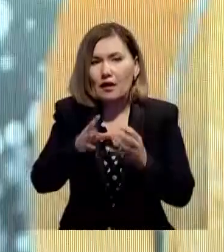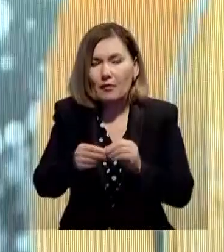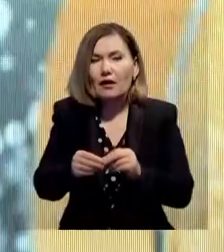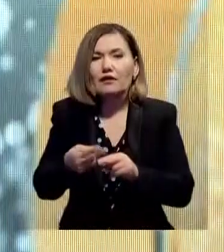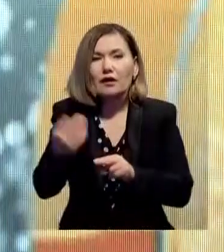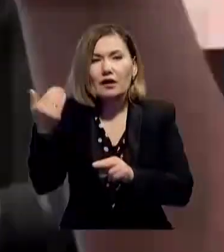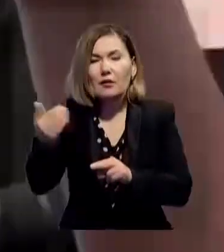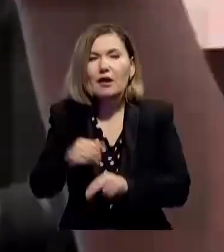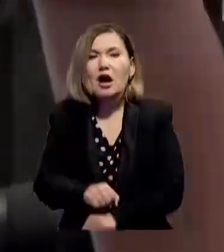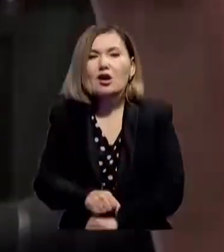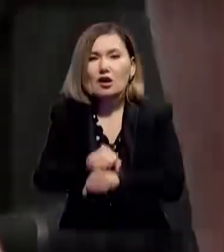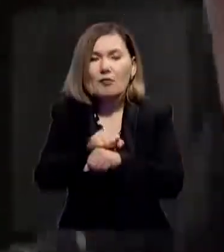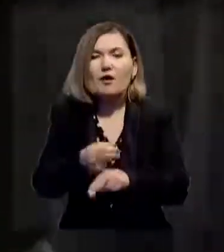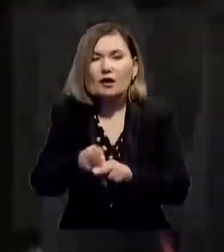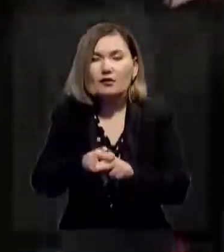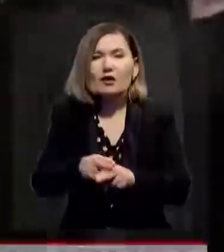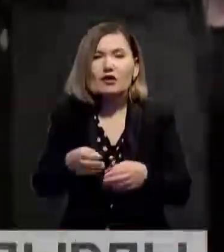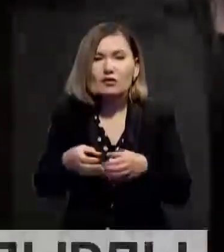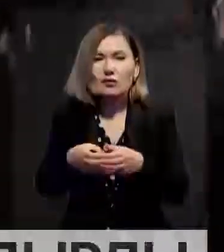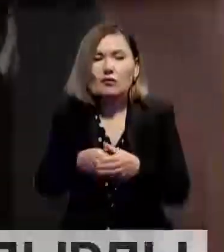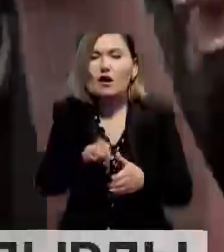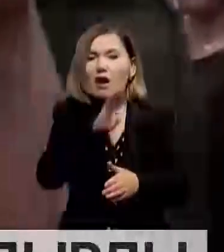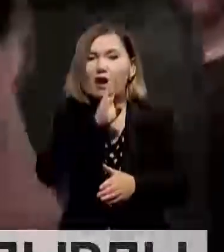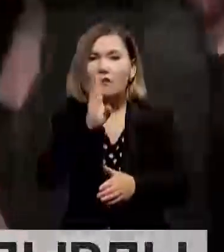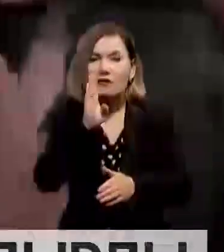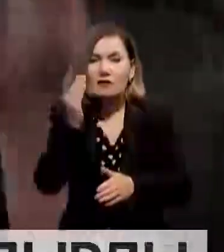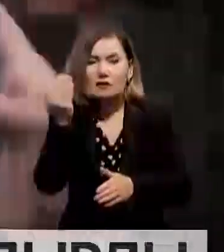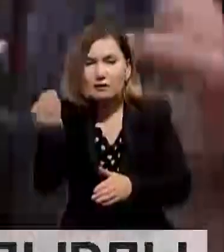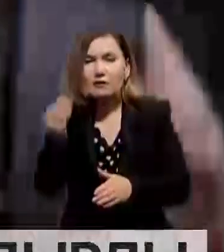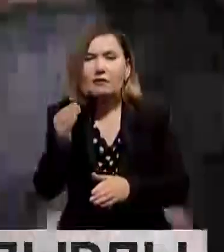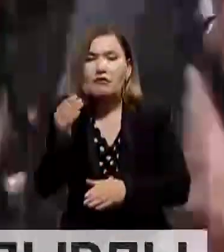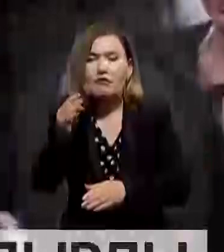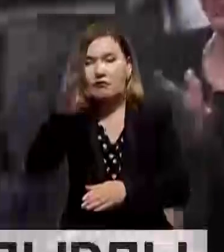де бар. Наразы топқа Нахелдің анасы да қосылды.